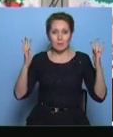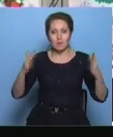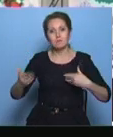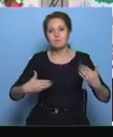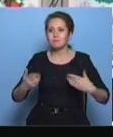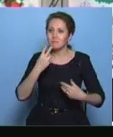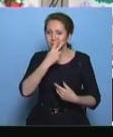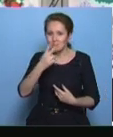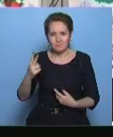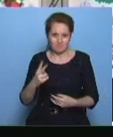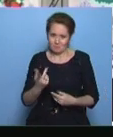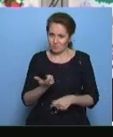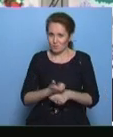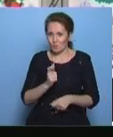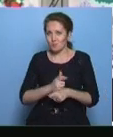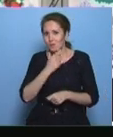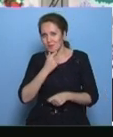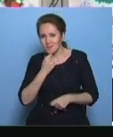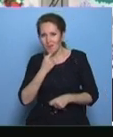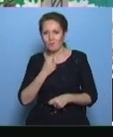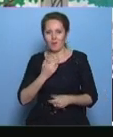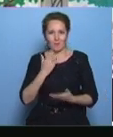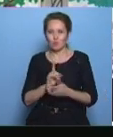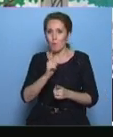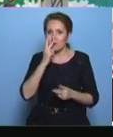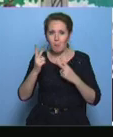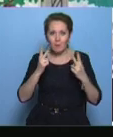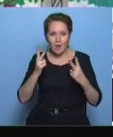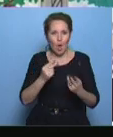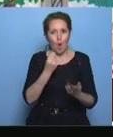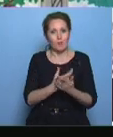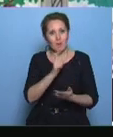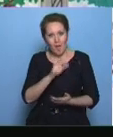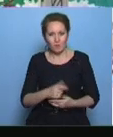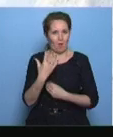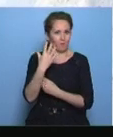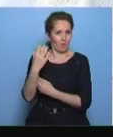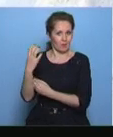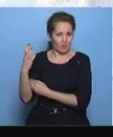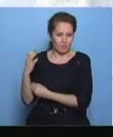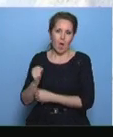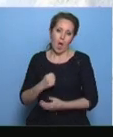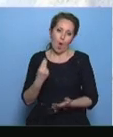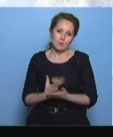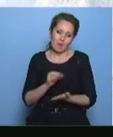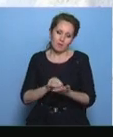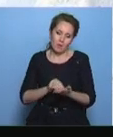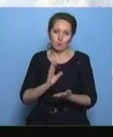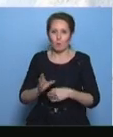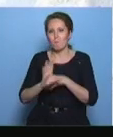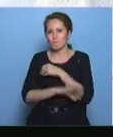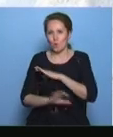есть на что посмотреть. Фотографироваться начинают. Оценивать фигуры мы будем после Нового года. А пока жители наслаждаются